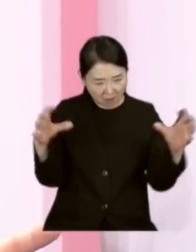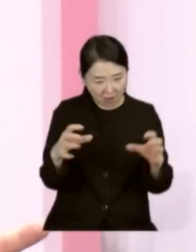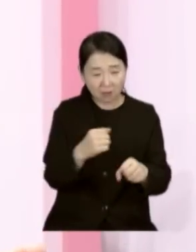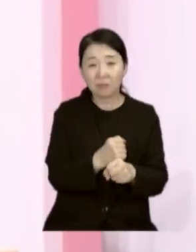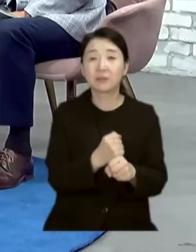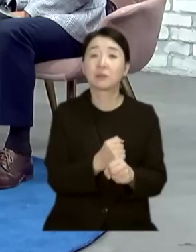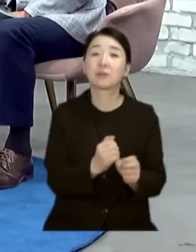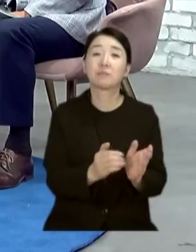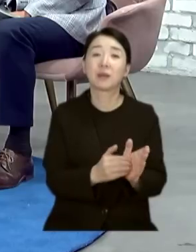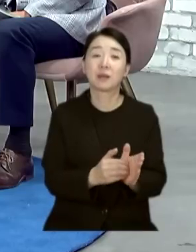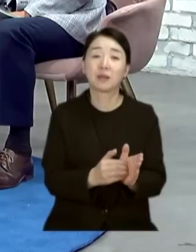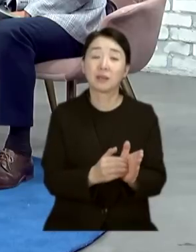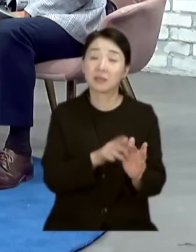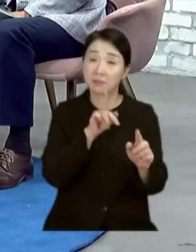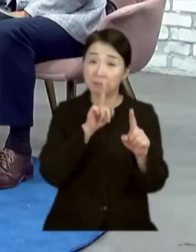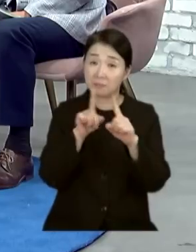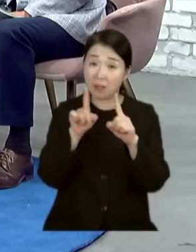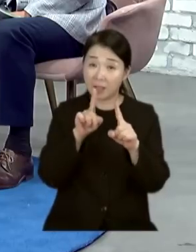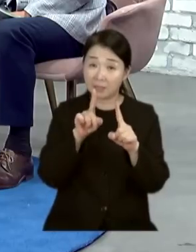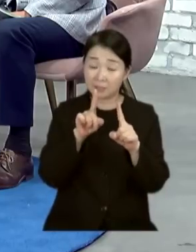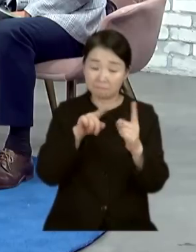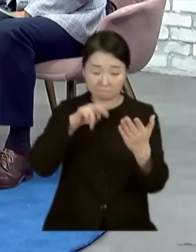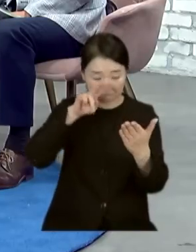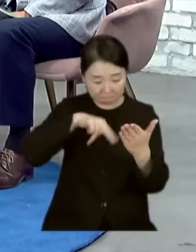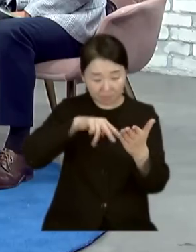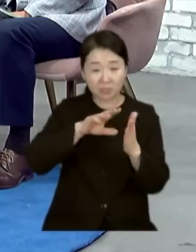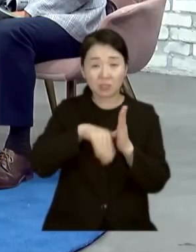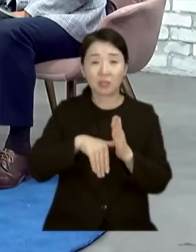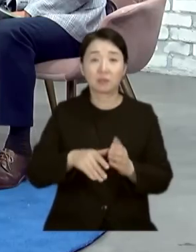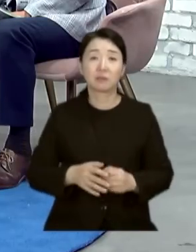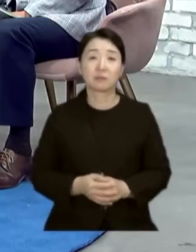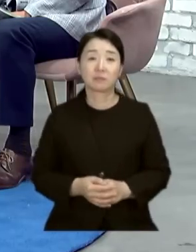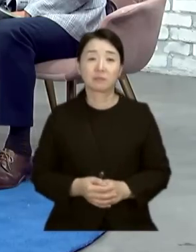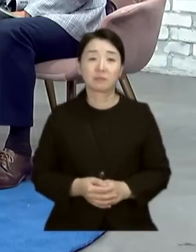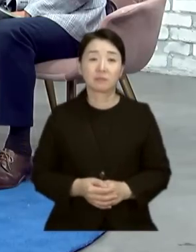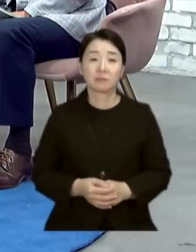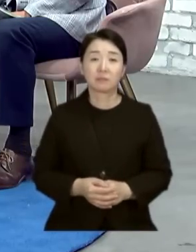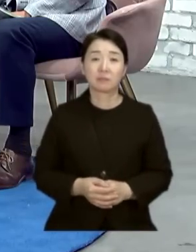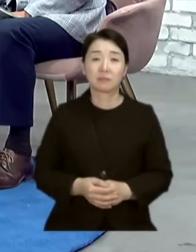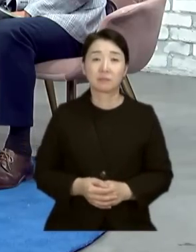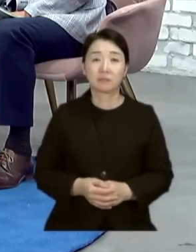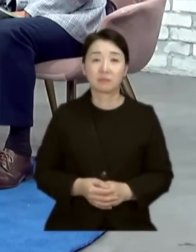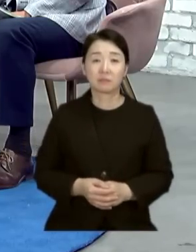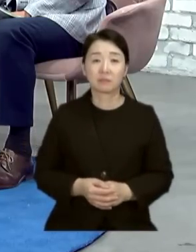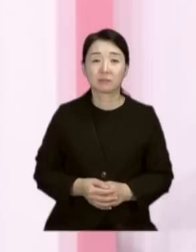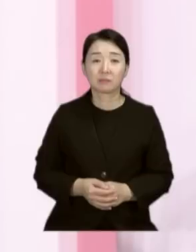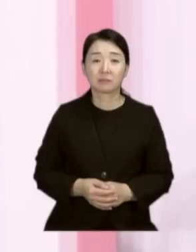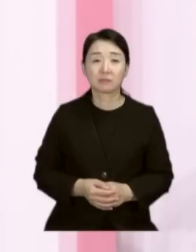몰아서 보게 하시고 그 말씀들을 보면서 와